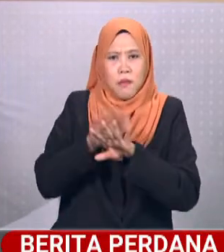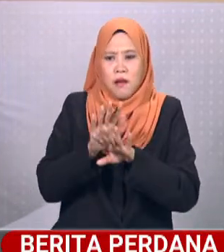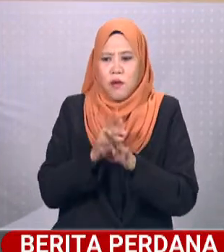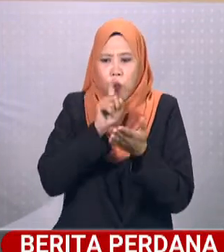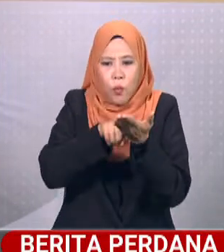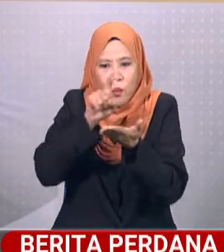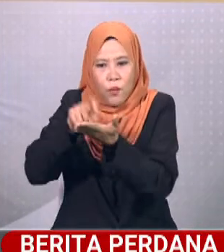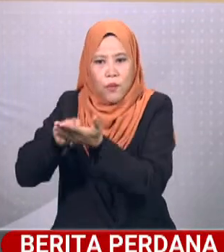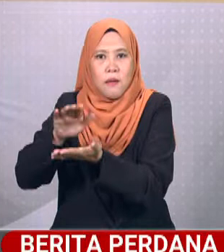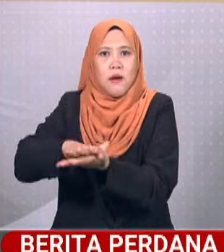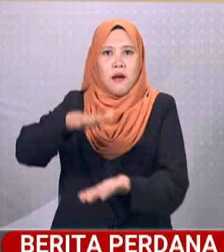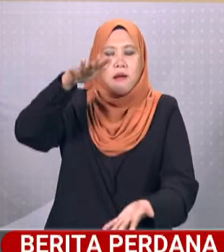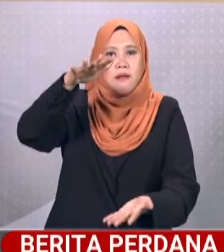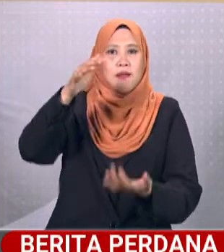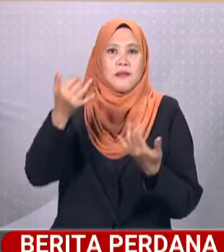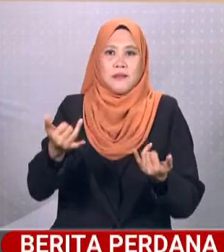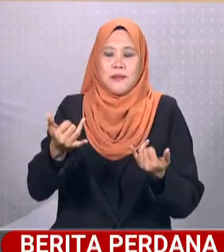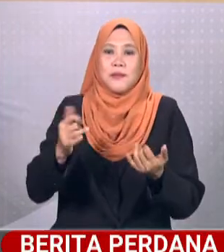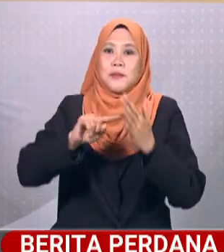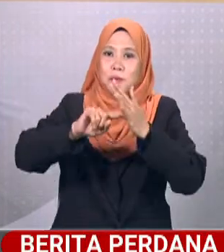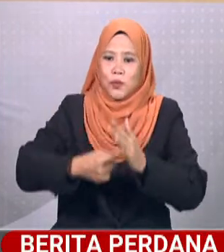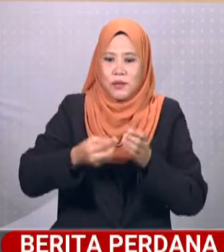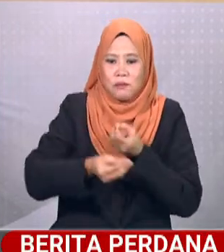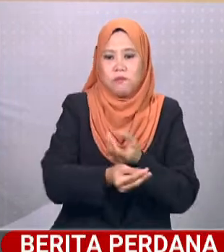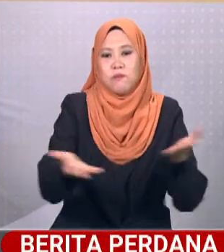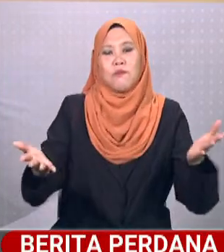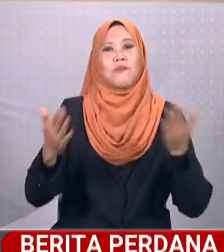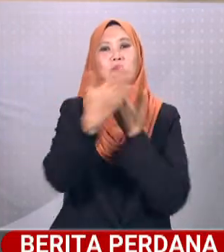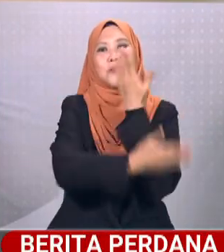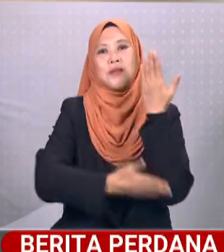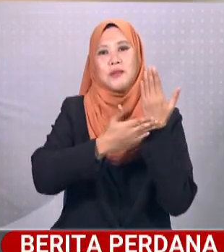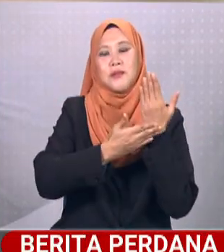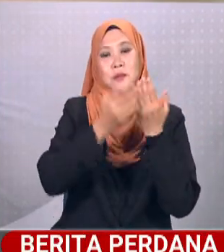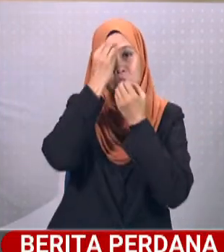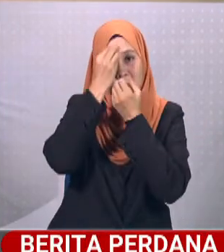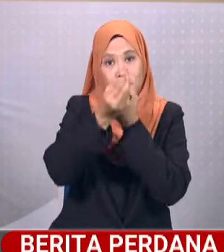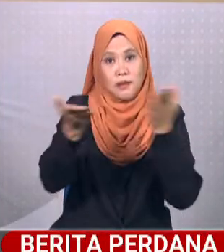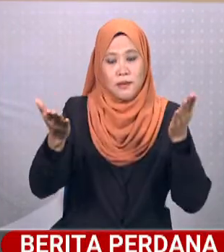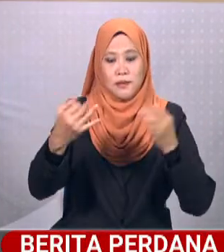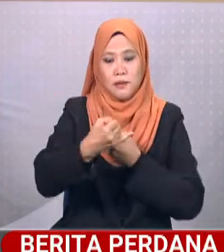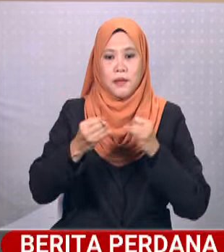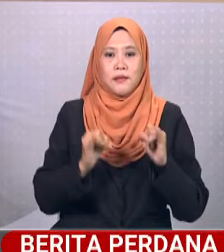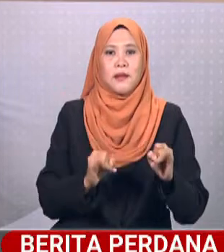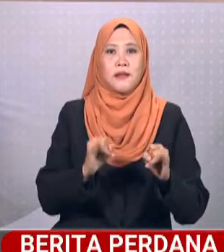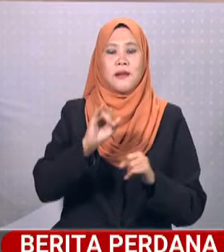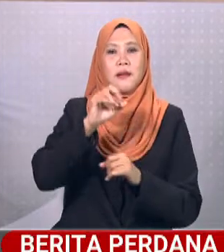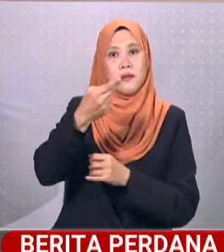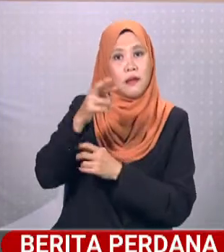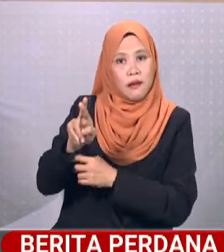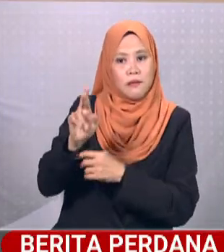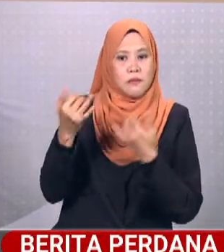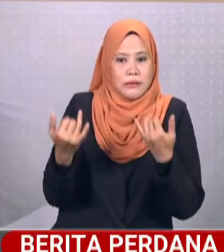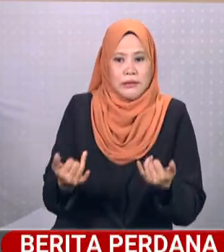tinggi, maka kita dah mula edaran Satu Malaysia. Dan untuk makluman, pihak Jabatan Tenaga Manusia pun dah